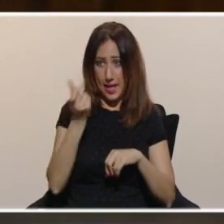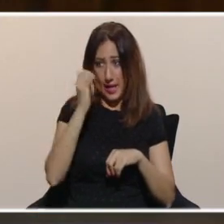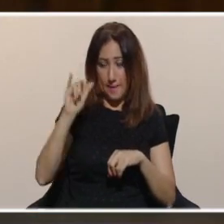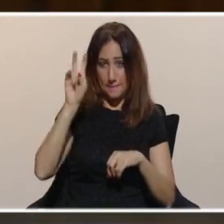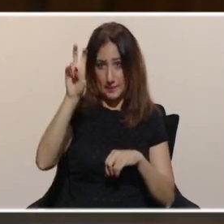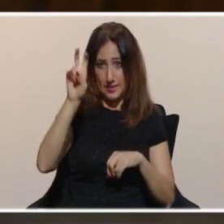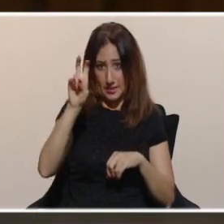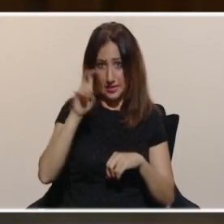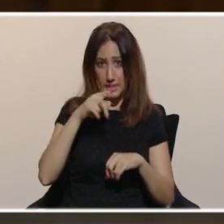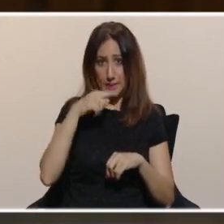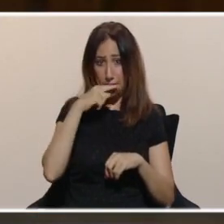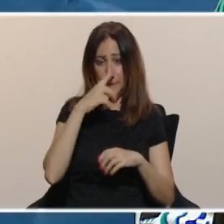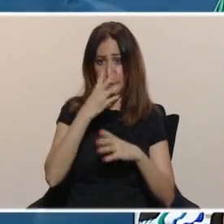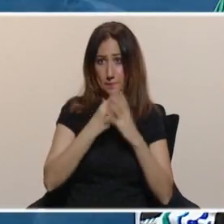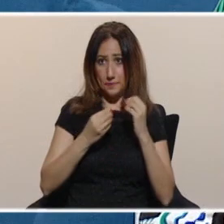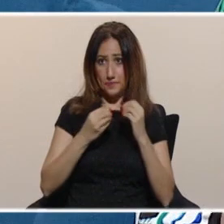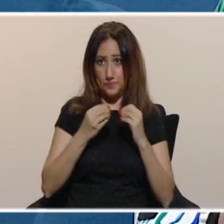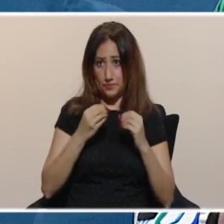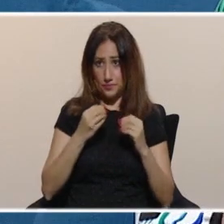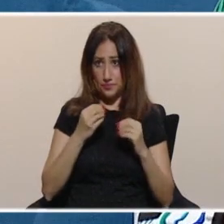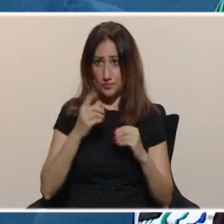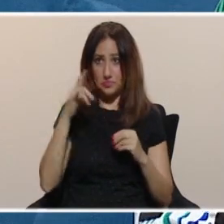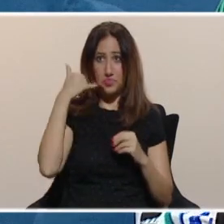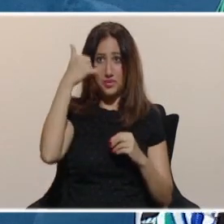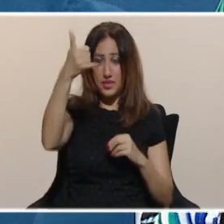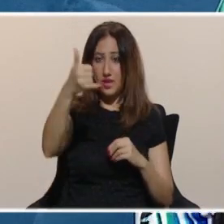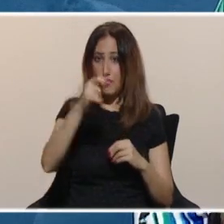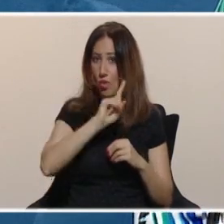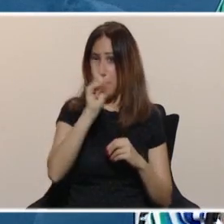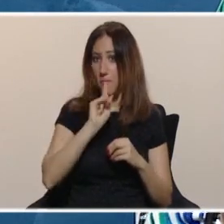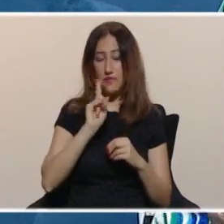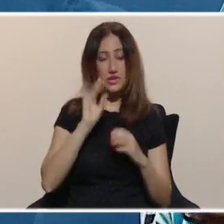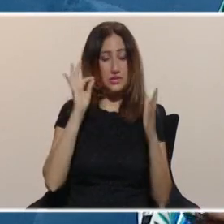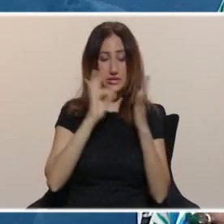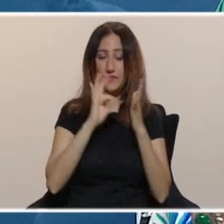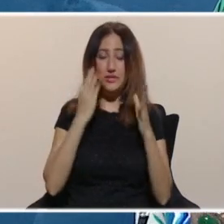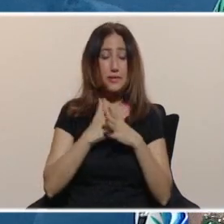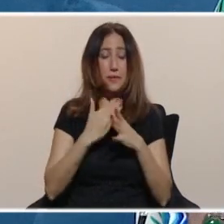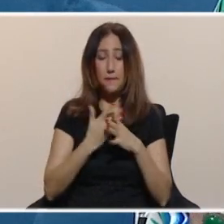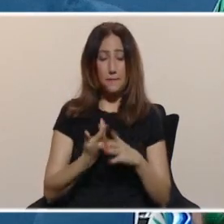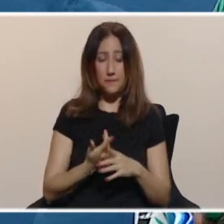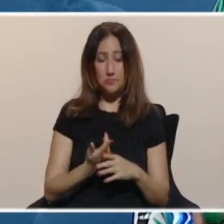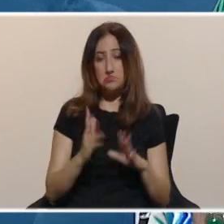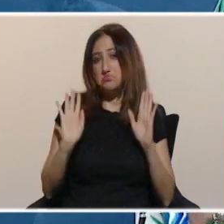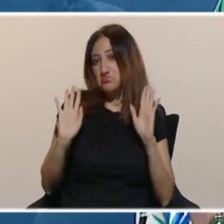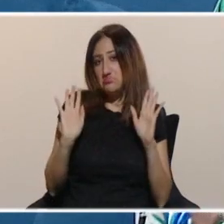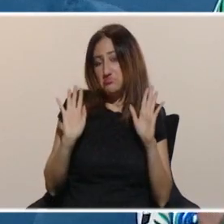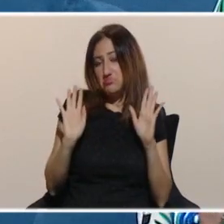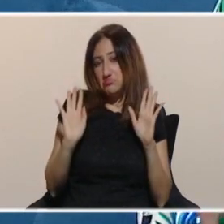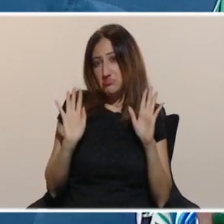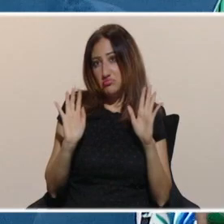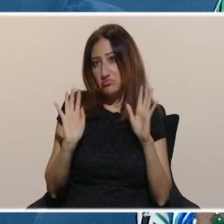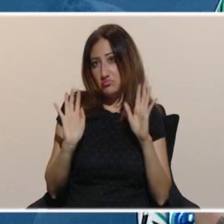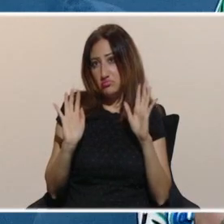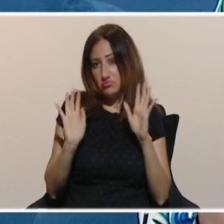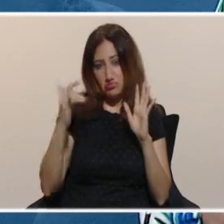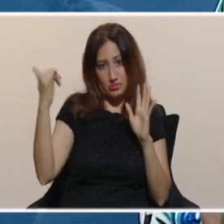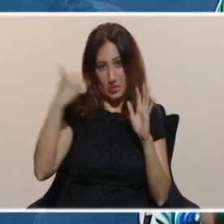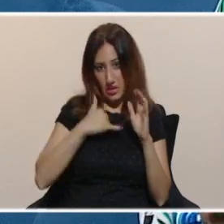قريبتك يعني، دي هي قريبه جدا. مامتها تبقى بنت خالت مامتي. لا ما هي ما كلمتنيش خالص ليه؟ ما اعرفش. هو اصلا